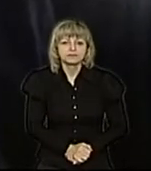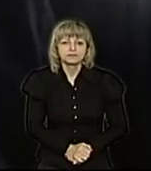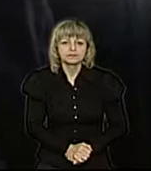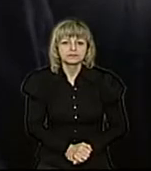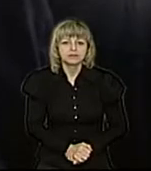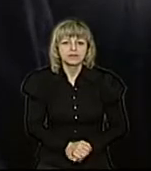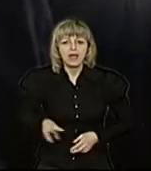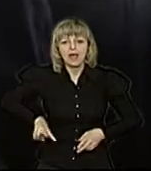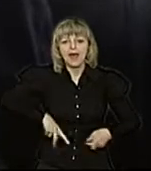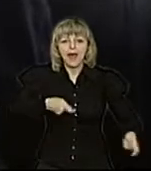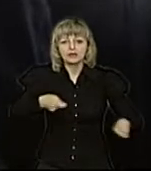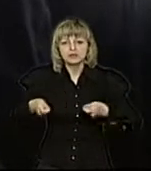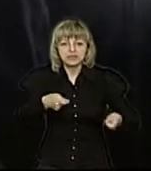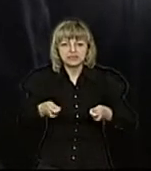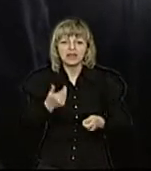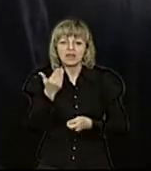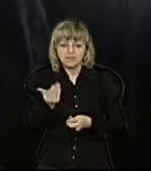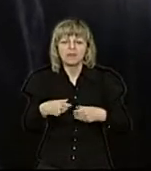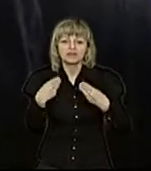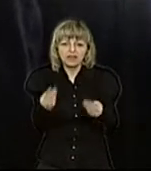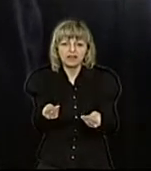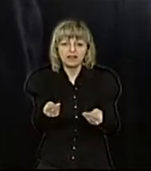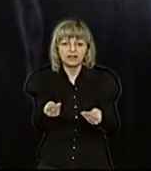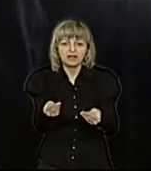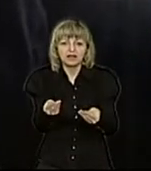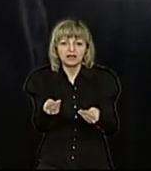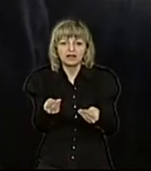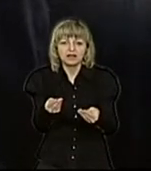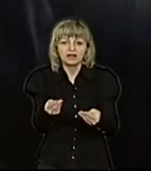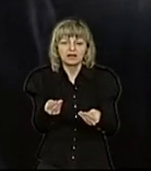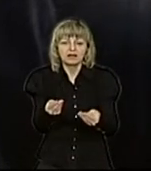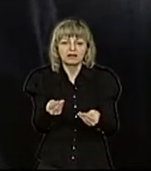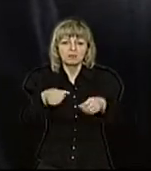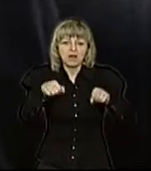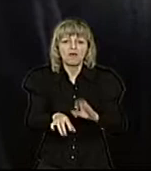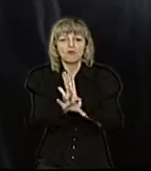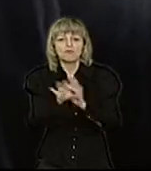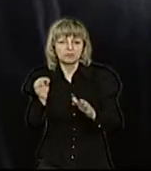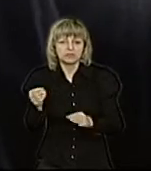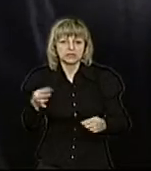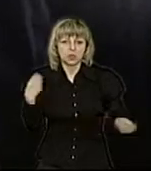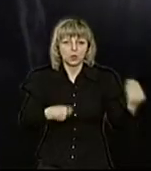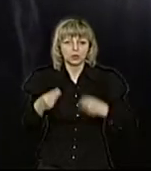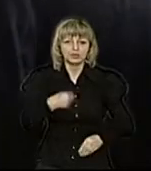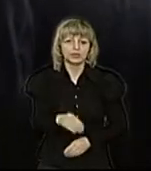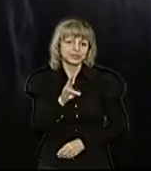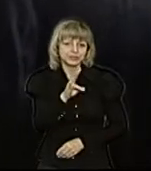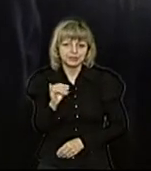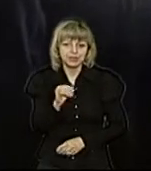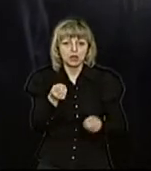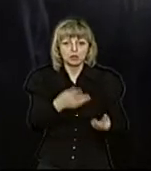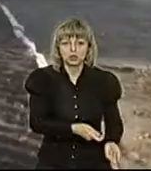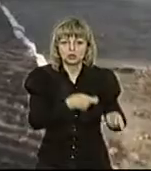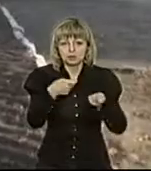здавати. Адміністрація вам надавала можливість одягнути, вибрати? Розмір. Вибрати – ні. Просто принесли